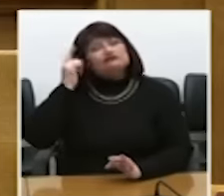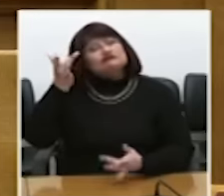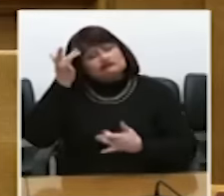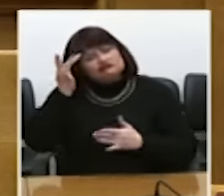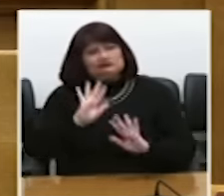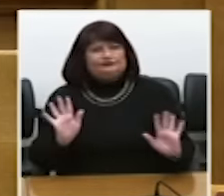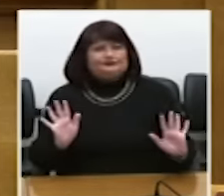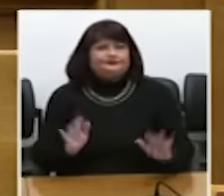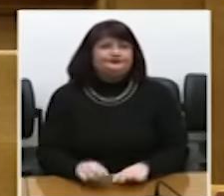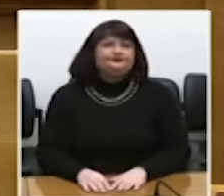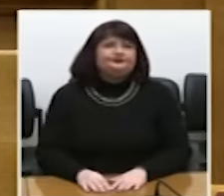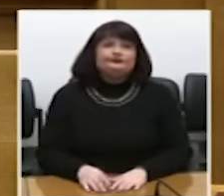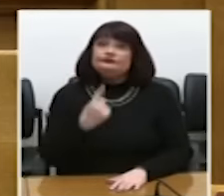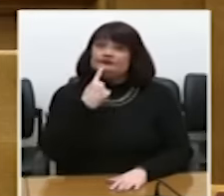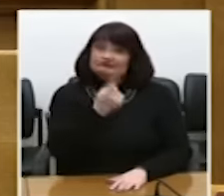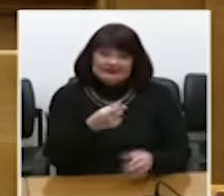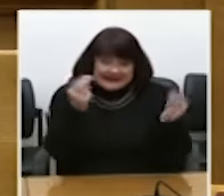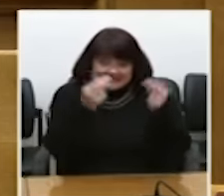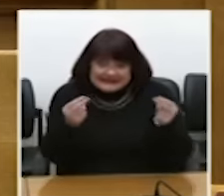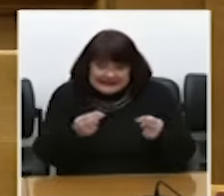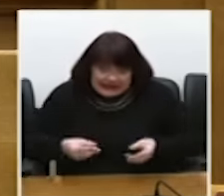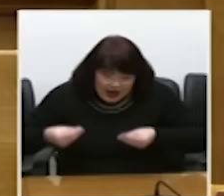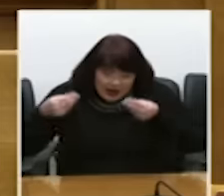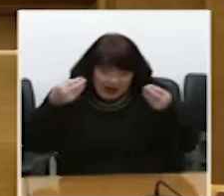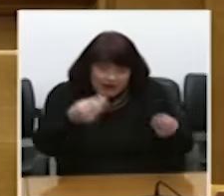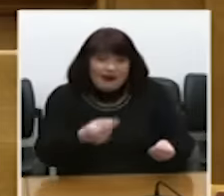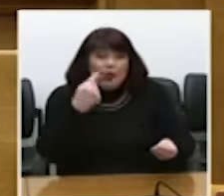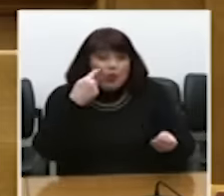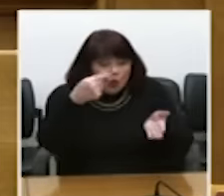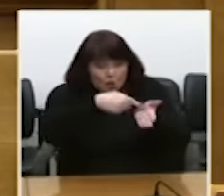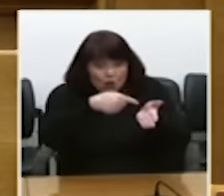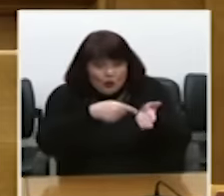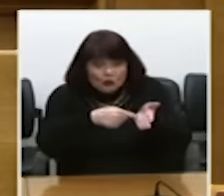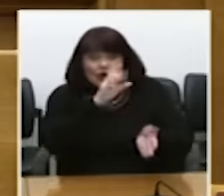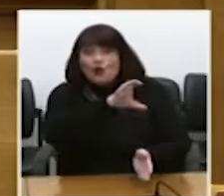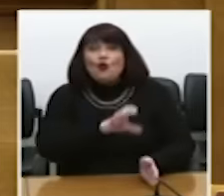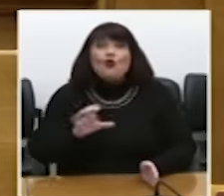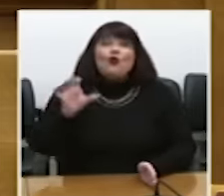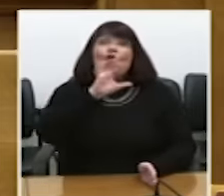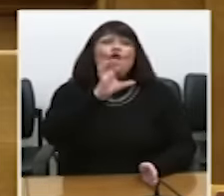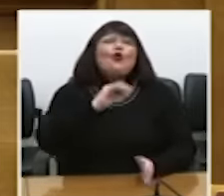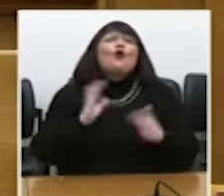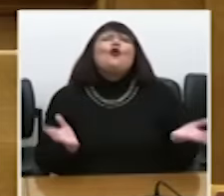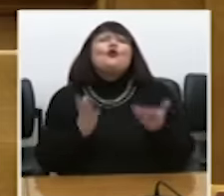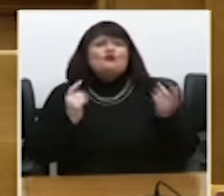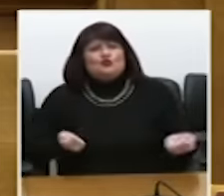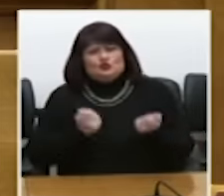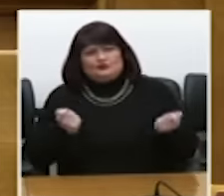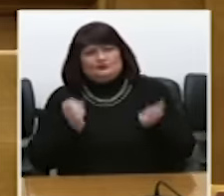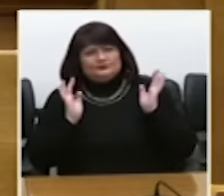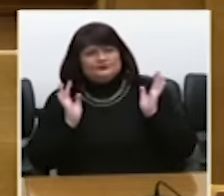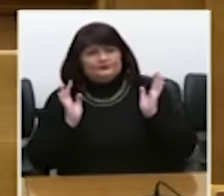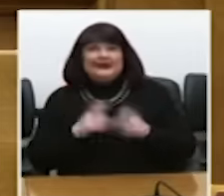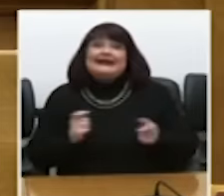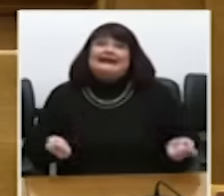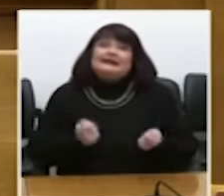έχουμε παραθέσει συγκεκριμένα στοιχεία που δείχνουν ότι σε όλες τις χώρες όπου χρησιμοποιήθηκε ή